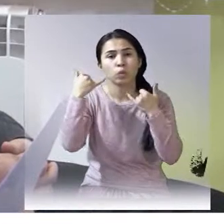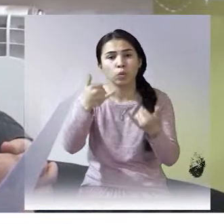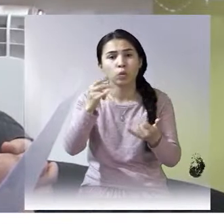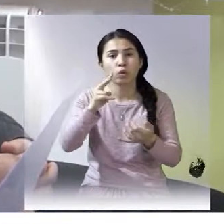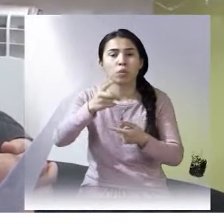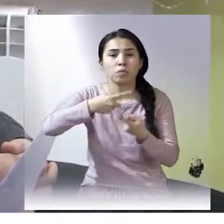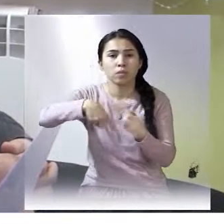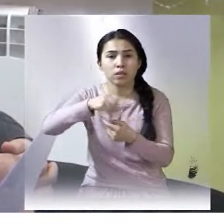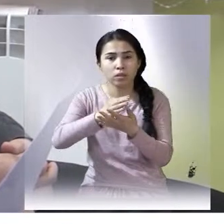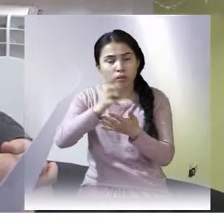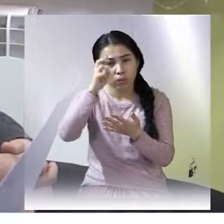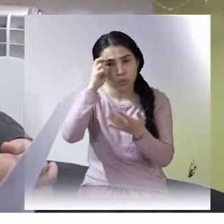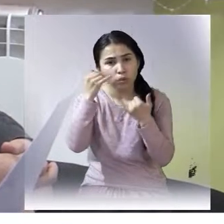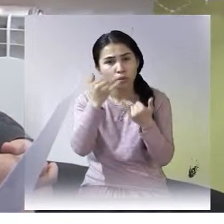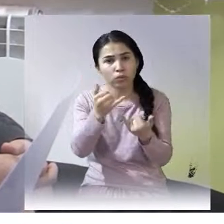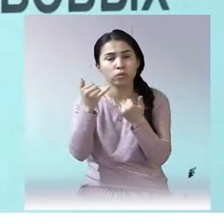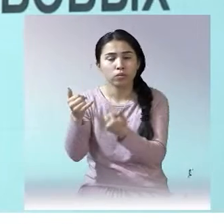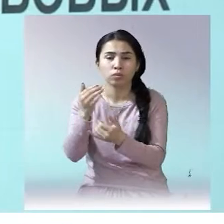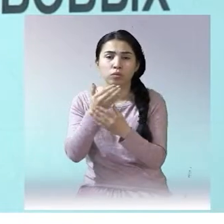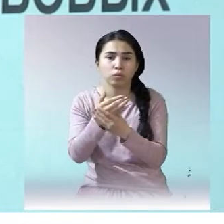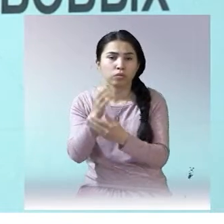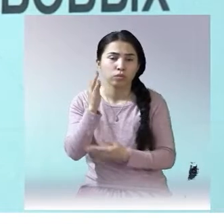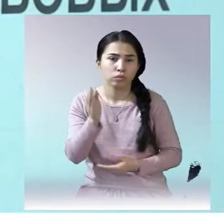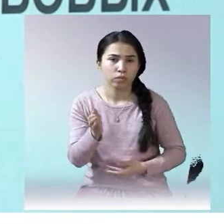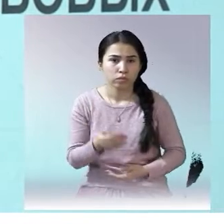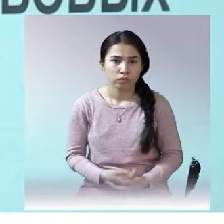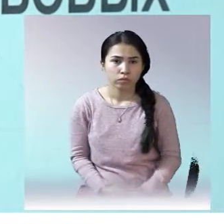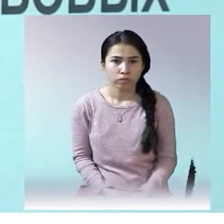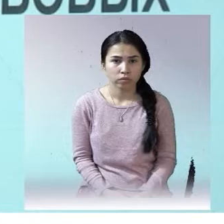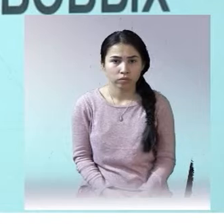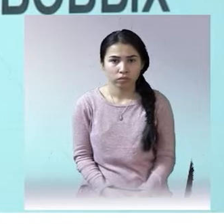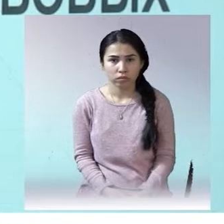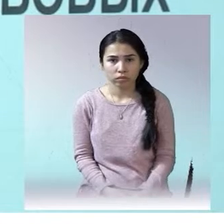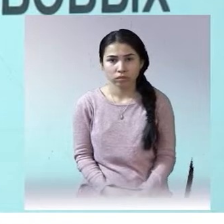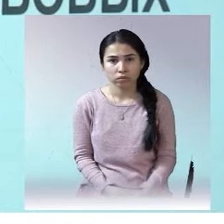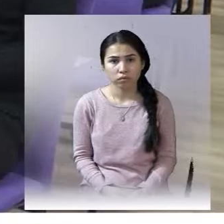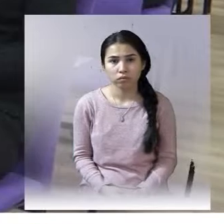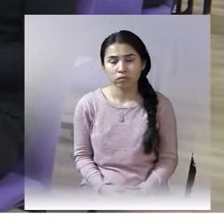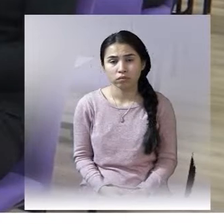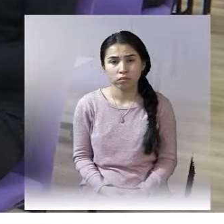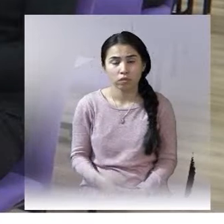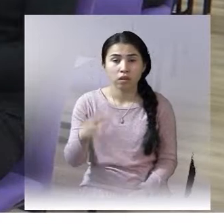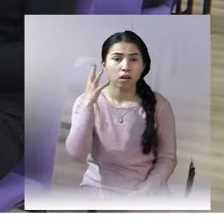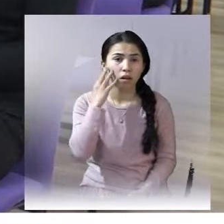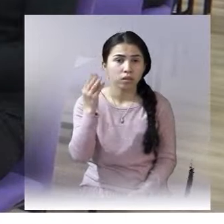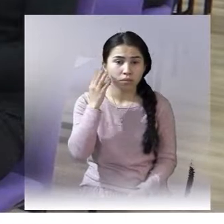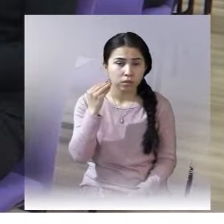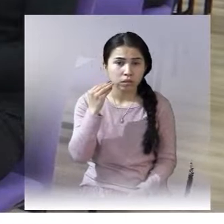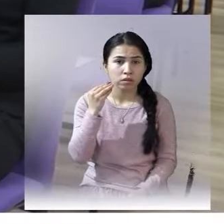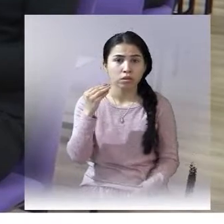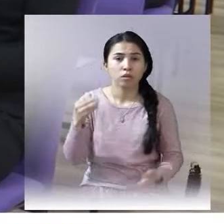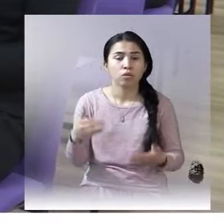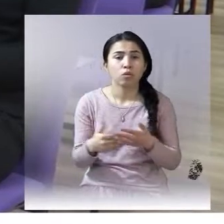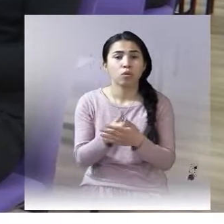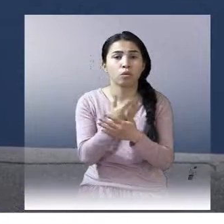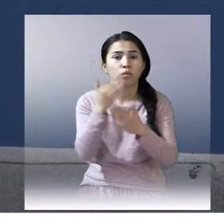айтысады. Мамандар мұндай заңнама Қазақстан тарихында алғаш рет бекітілетіндігін ерекше атап өтті. Сондықтан жаңашаланған заң жобасын барлық